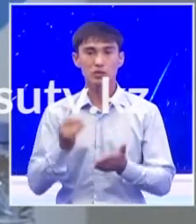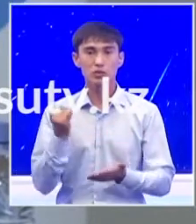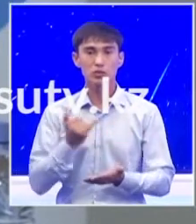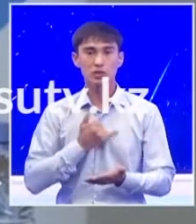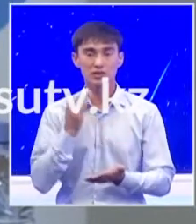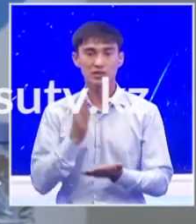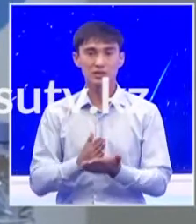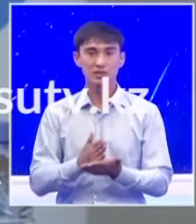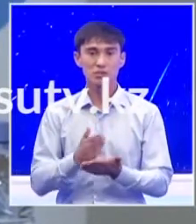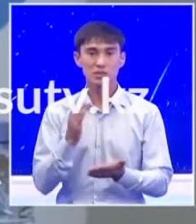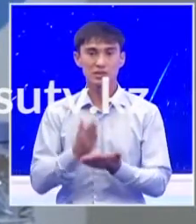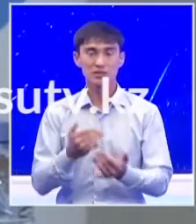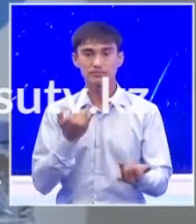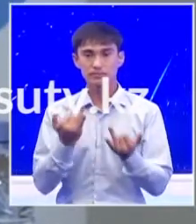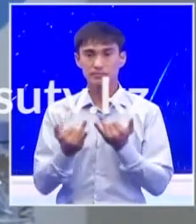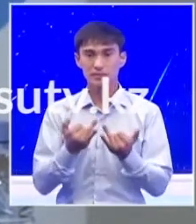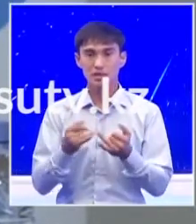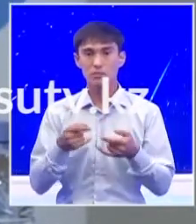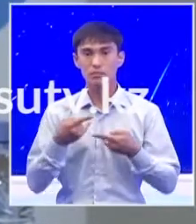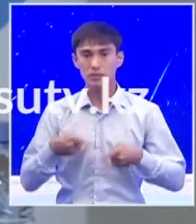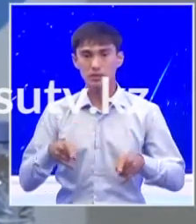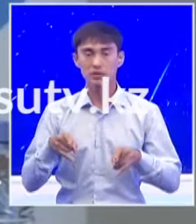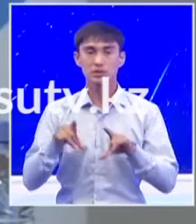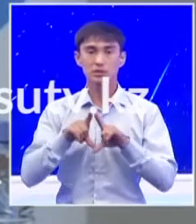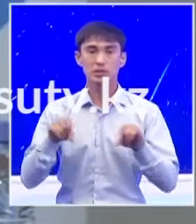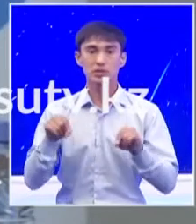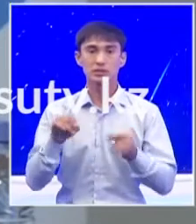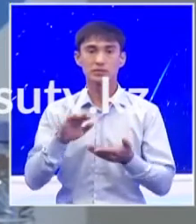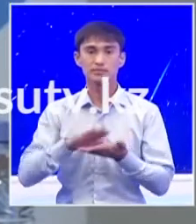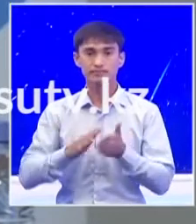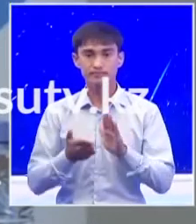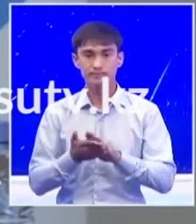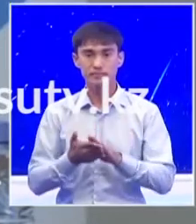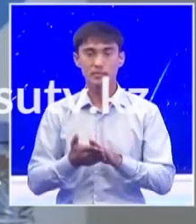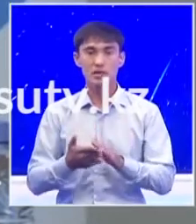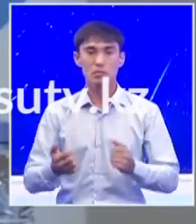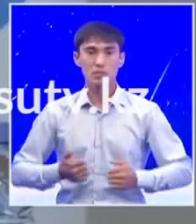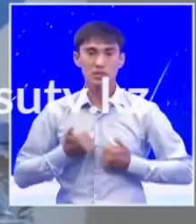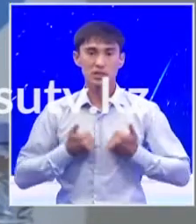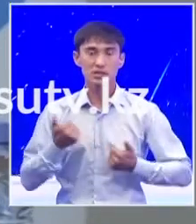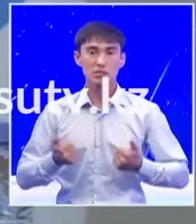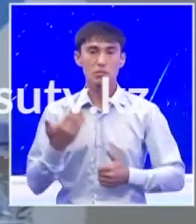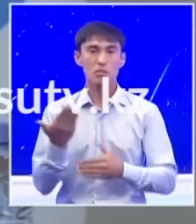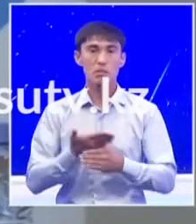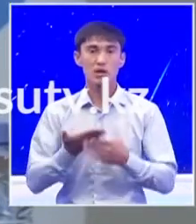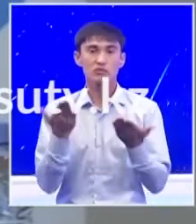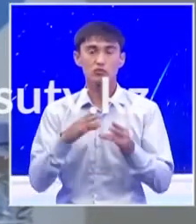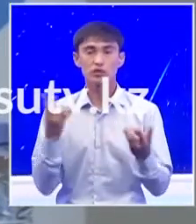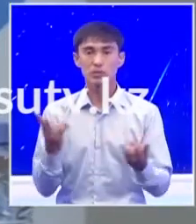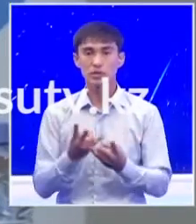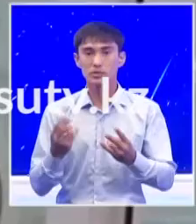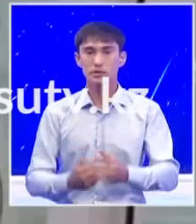находиться в постоянном контакте с областным перинатальным центром и постараться помогать им в случае